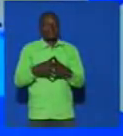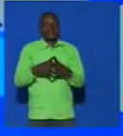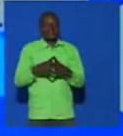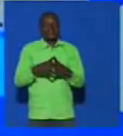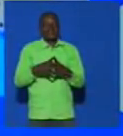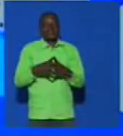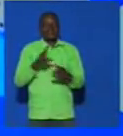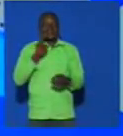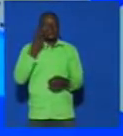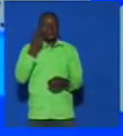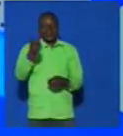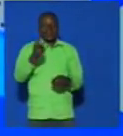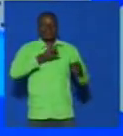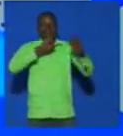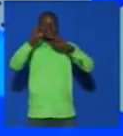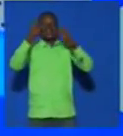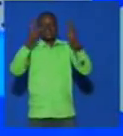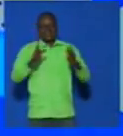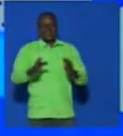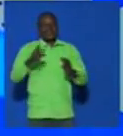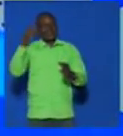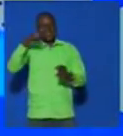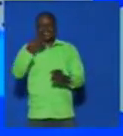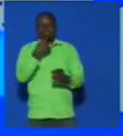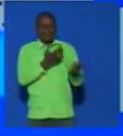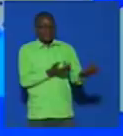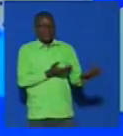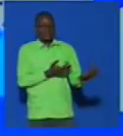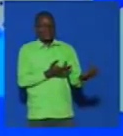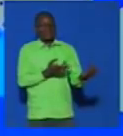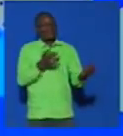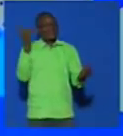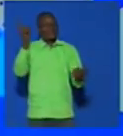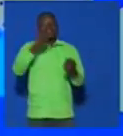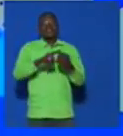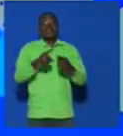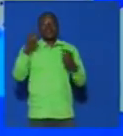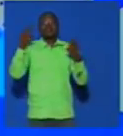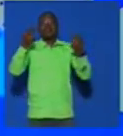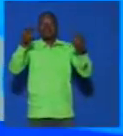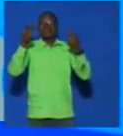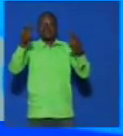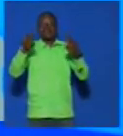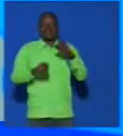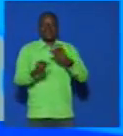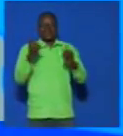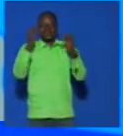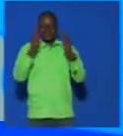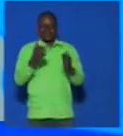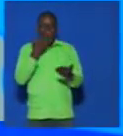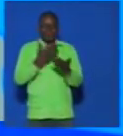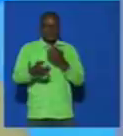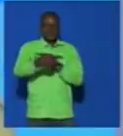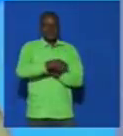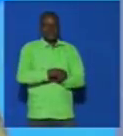voilà donc les supporteurs revigorés et qui attendent impatiemment je les dis cette victoire des étalons la sima samar bourbon